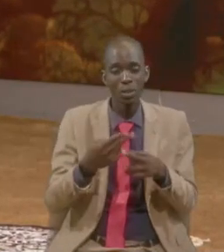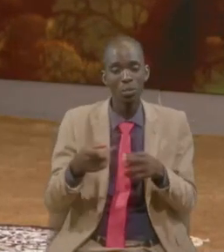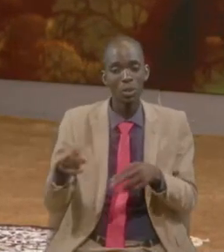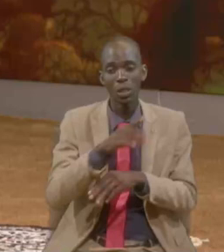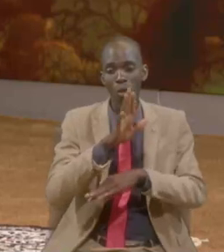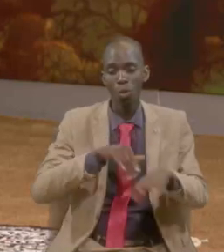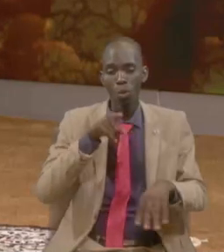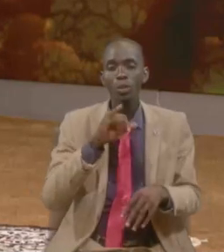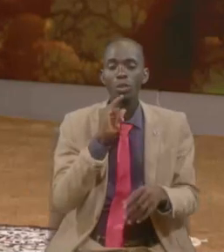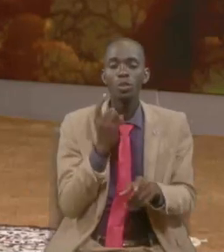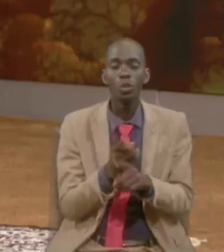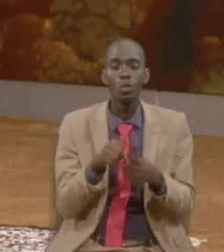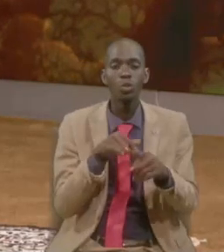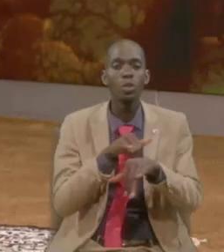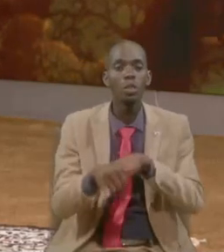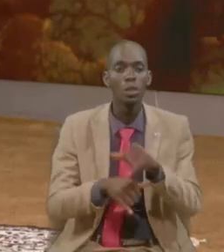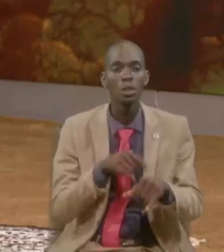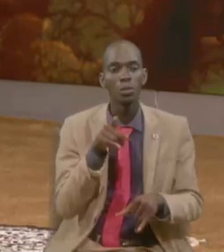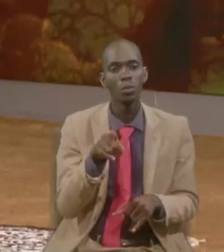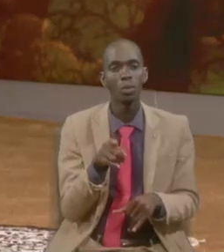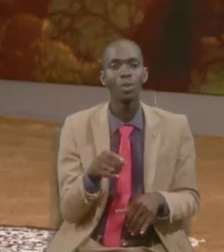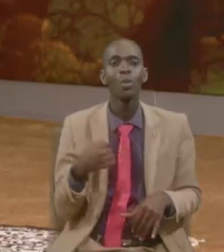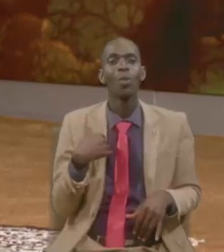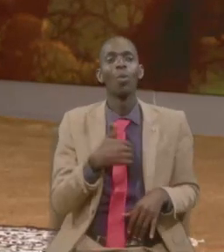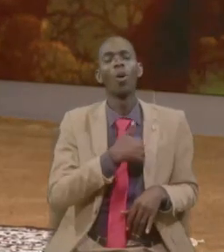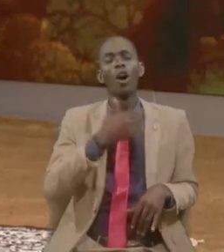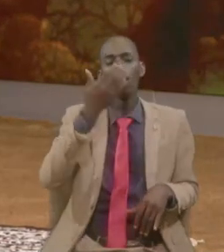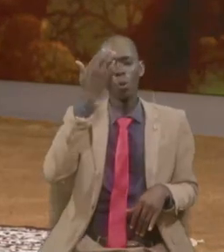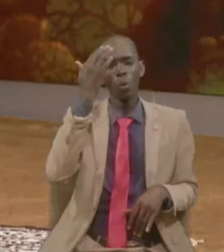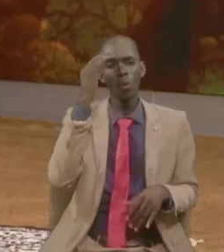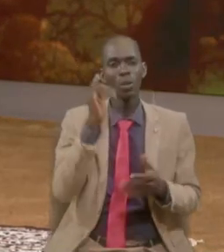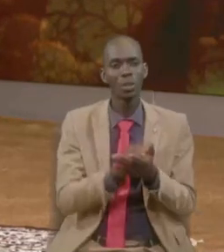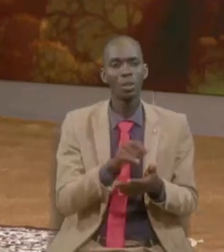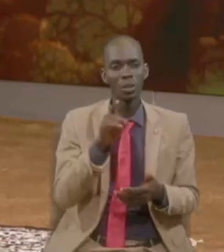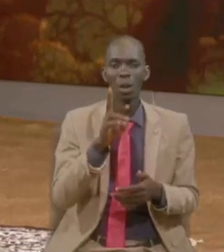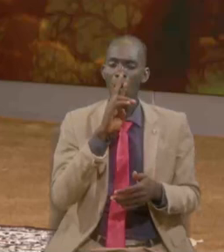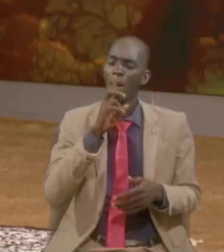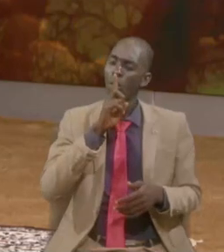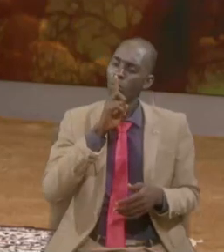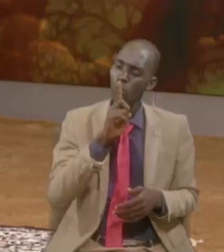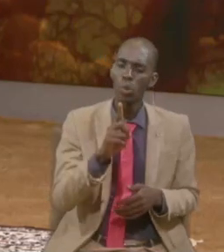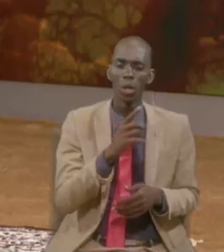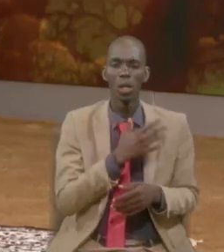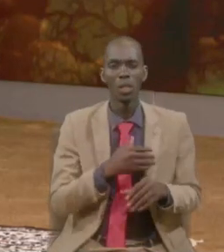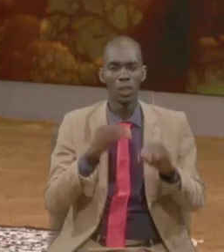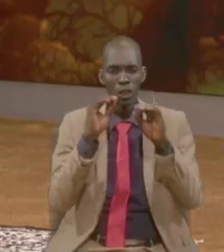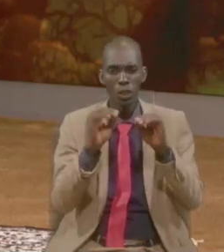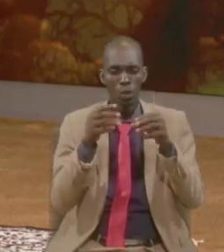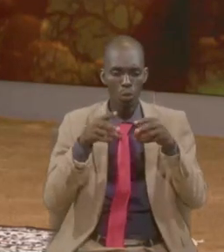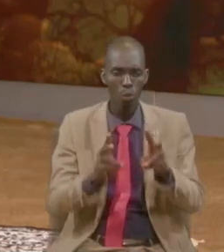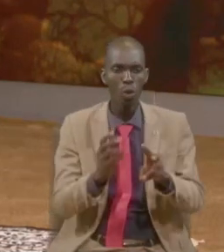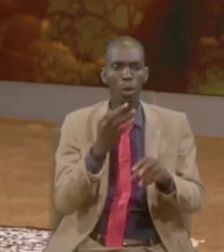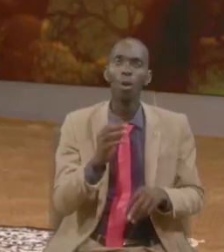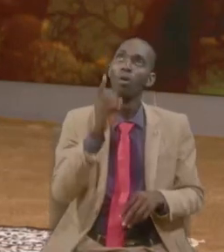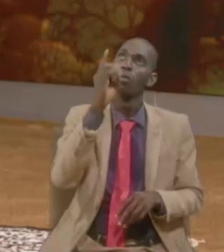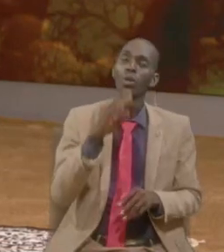ils ne font aucun cas du bon nom qu'ils vous donnent. Maître, nous savons que tu es vrai et que tu enseignes la voie de Dieu